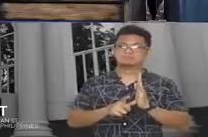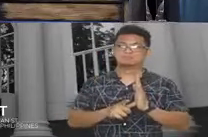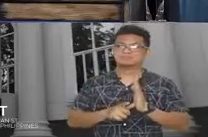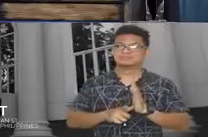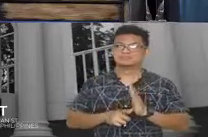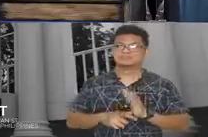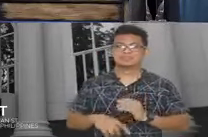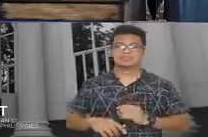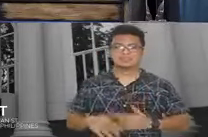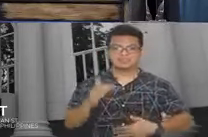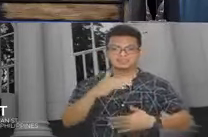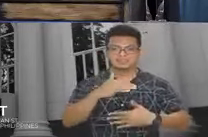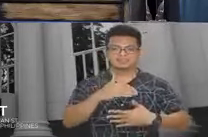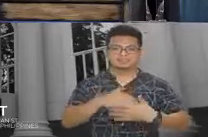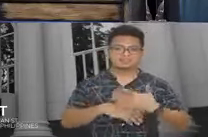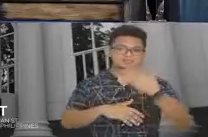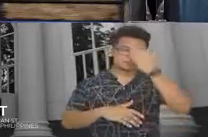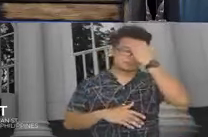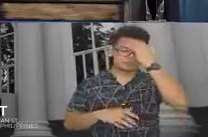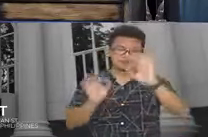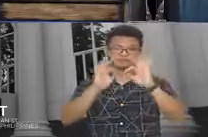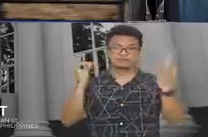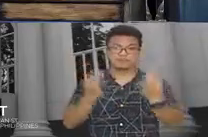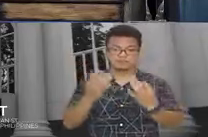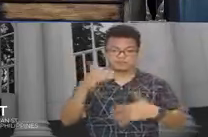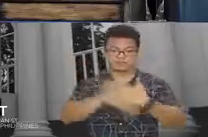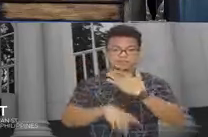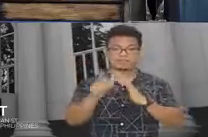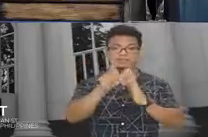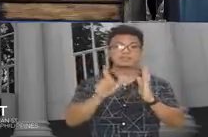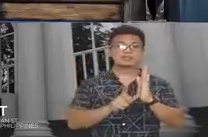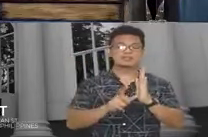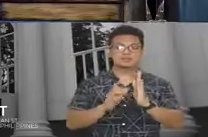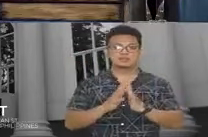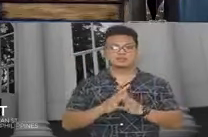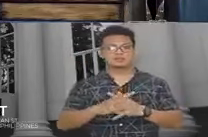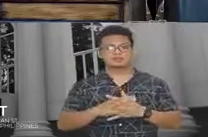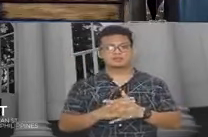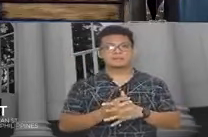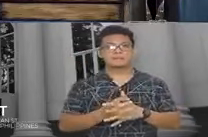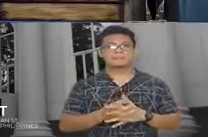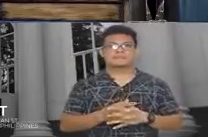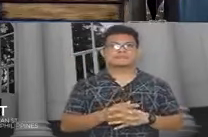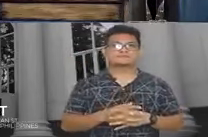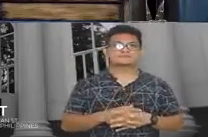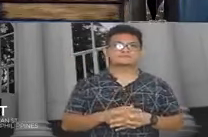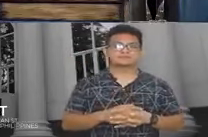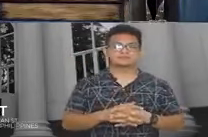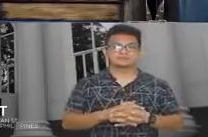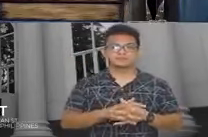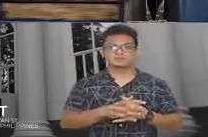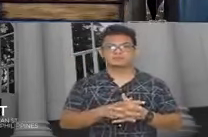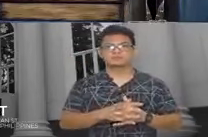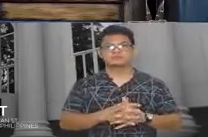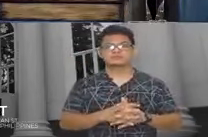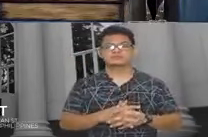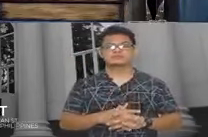son-in-law. One time, si Brother Sudi Lumantas, ang asa ni Kwan,